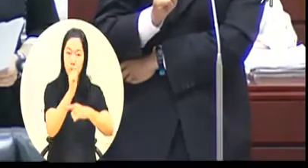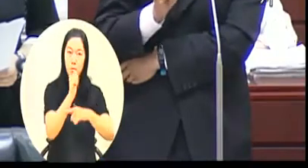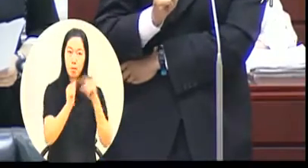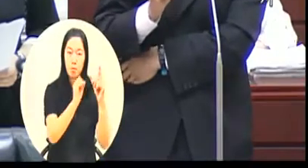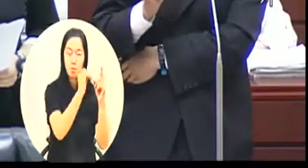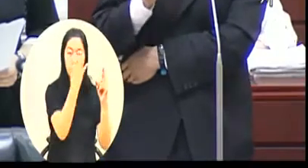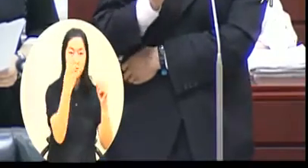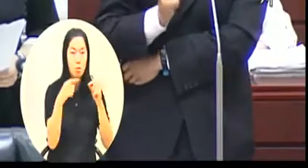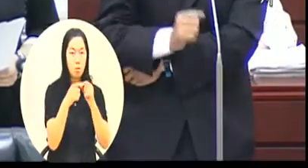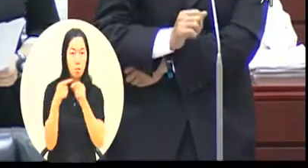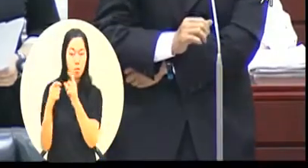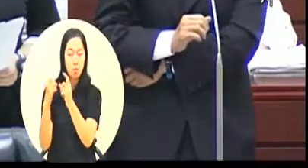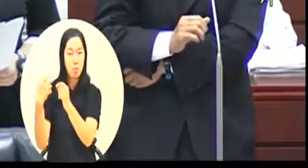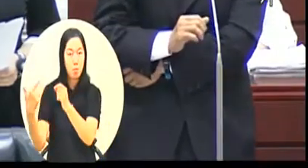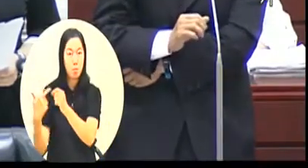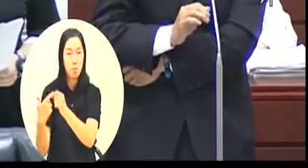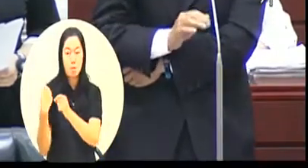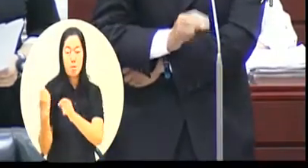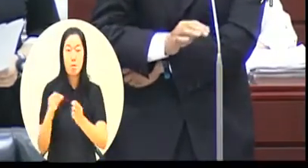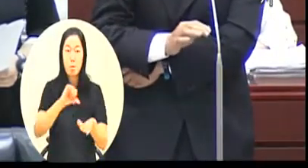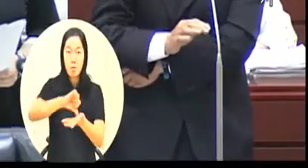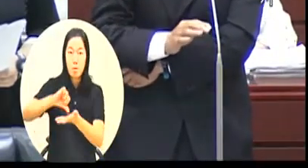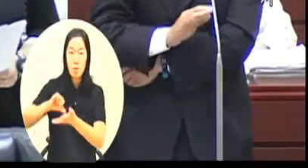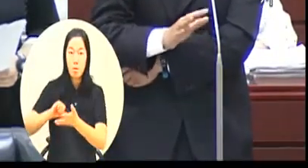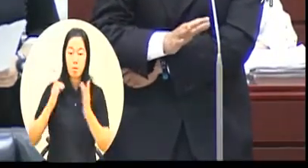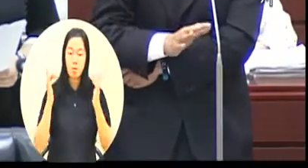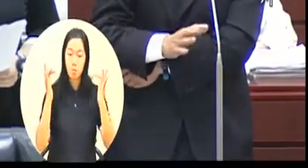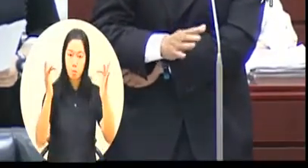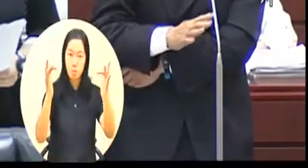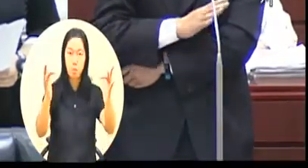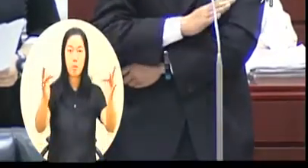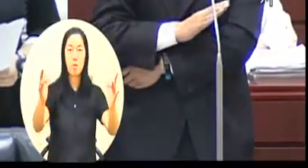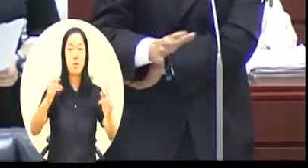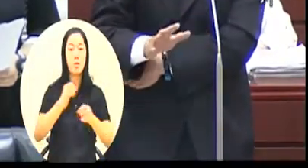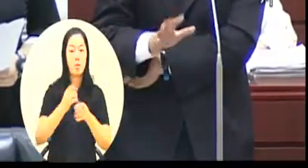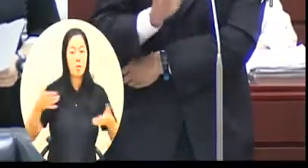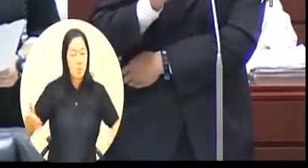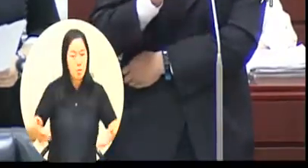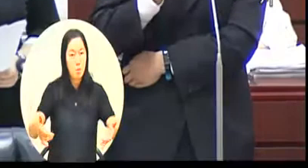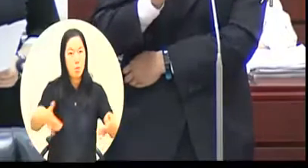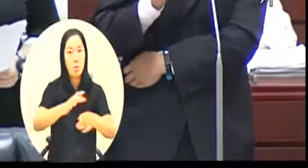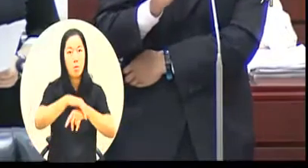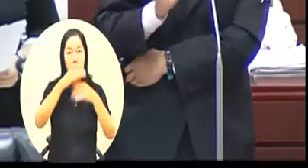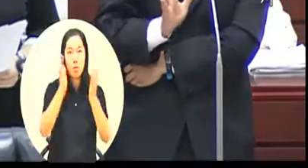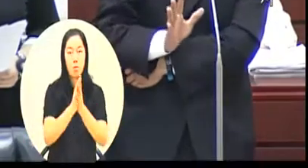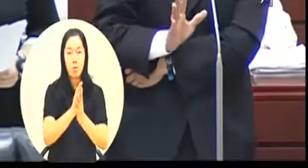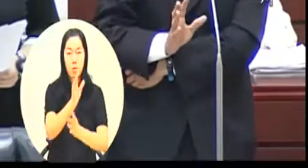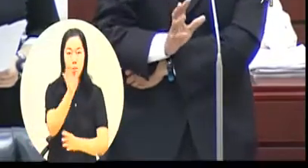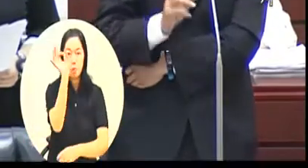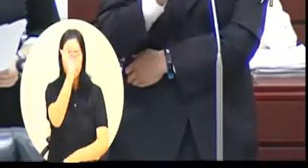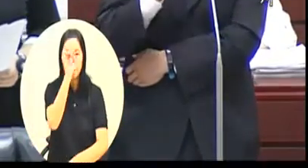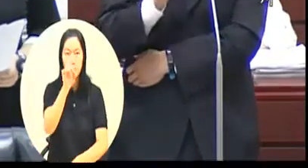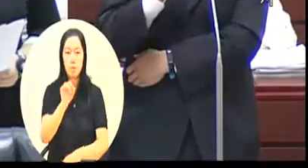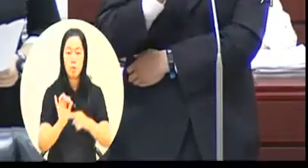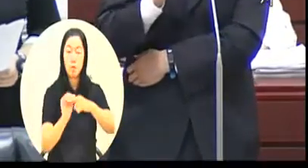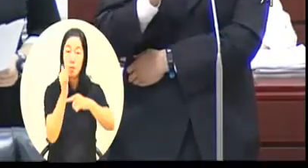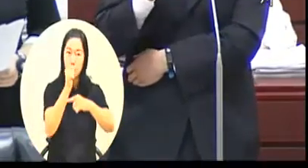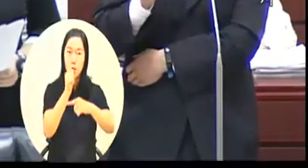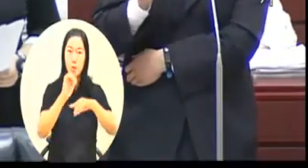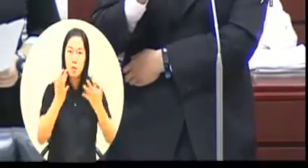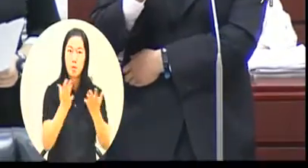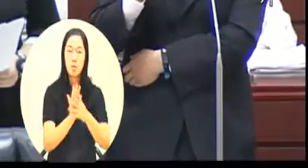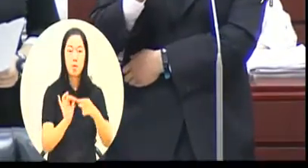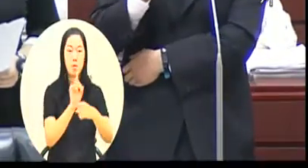到106年度我们新种的行道树的工程里面，我们全面抽查至少50%，那大概有